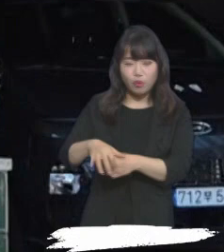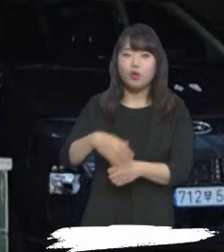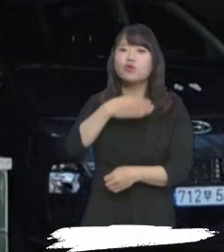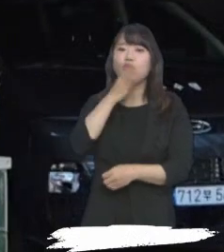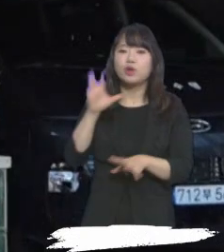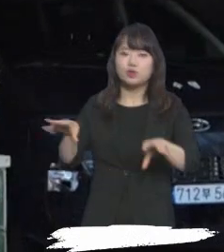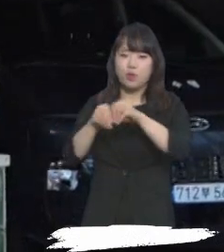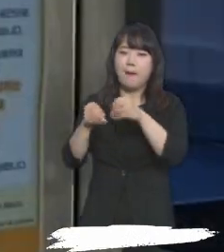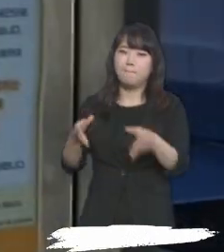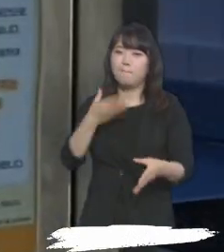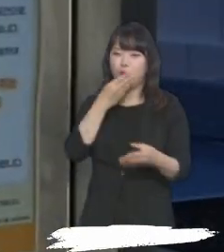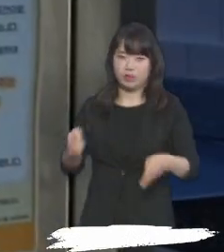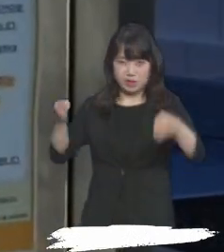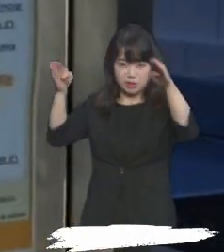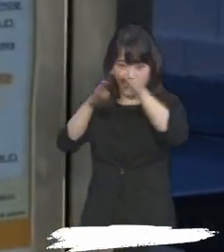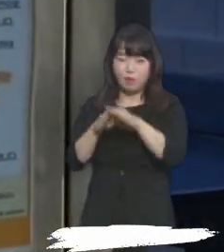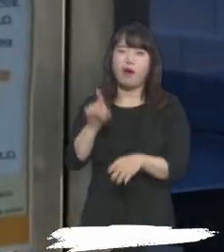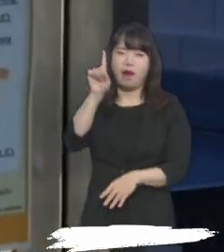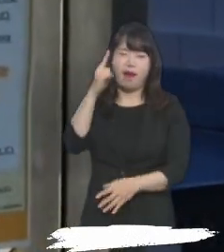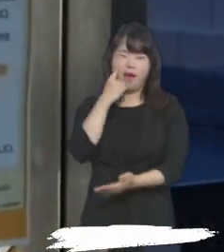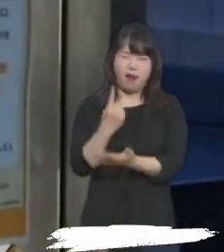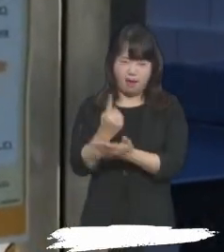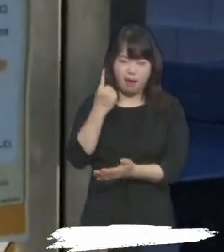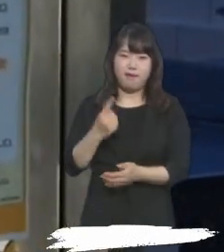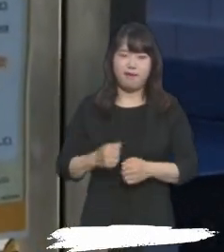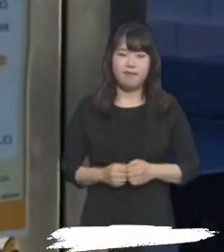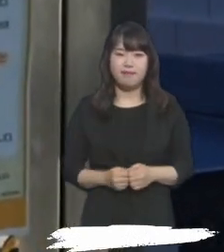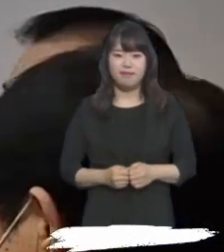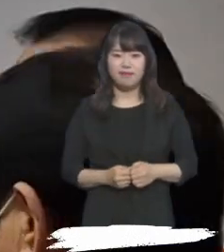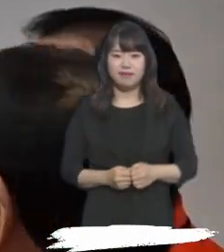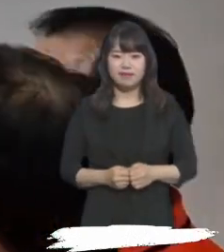노인 종합복지관 탁구장이 유일합니다.